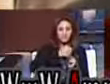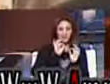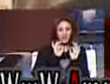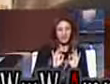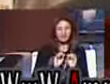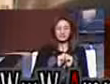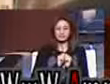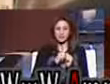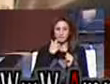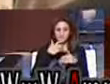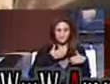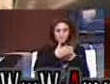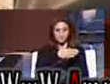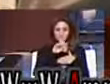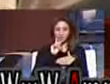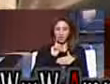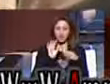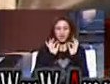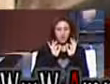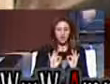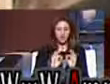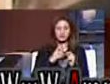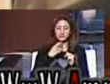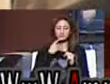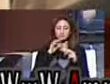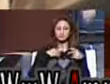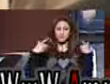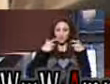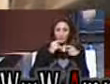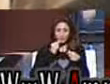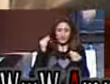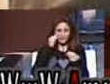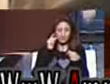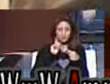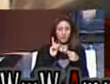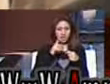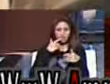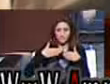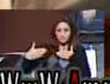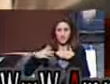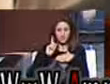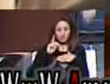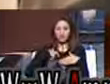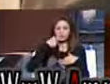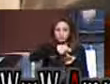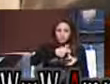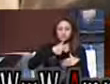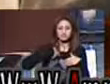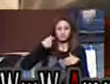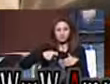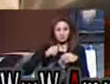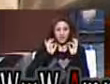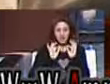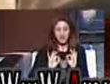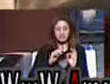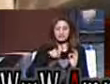أهل الذمة. لا ينهاكم الله عن الذين لم يقاتلوكم في الدين ولم يخرجوكم من دياركم أن تبروهم وتقسطوا إليهم إن الله يحب